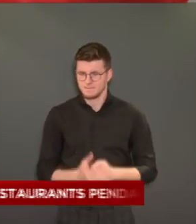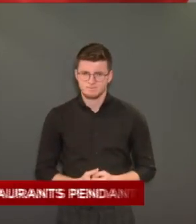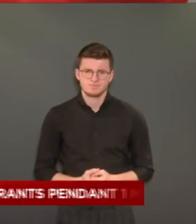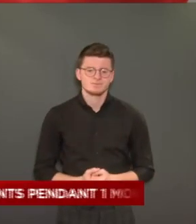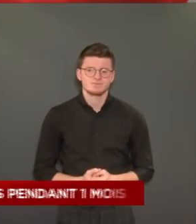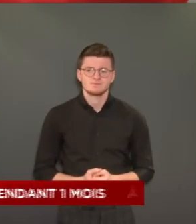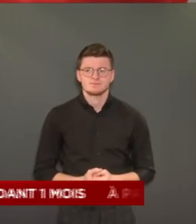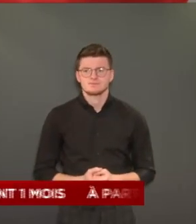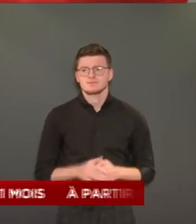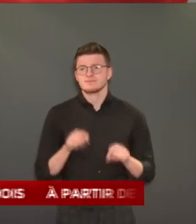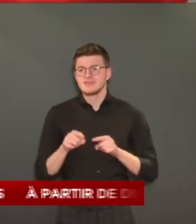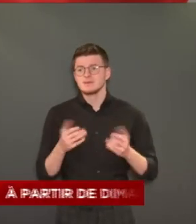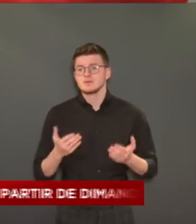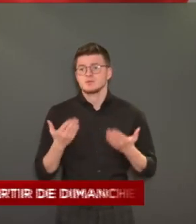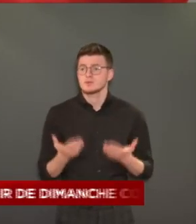Ça veut dire aussi